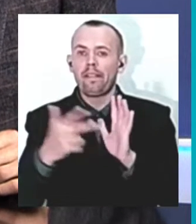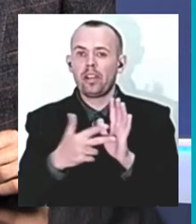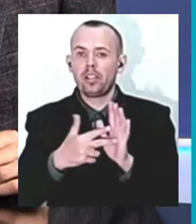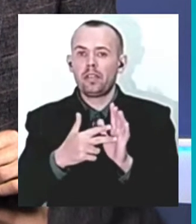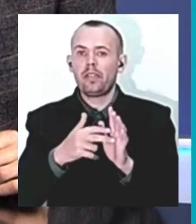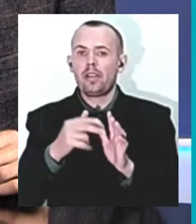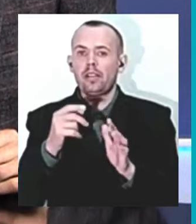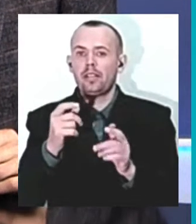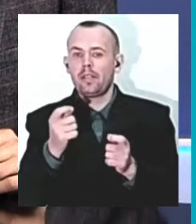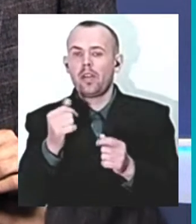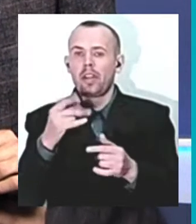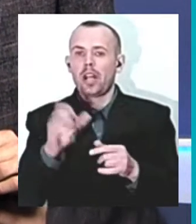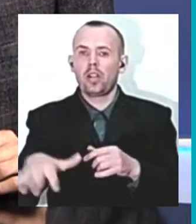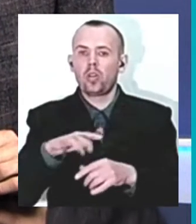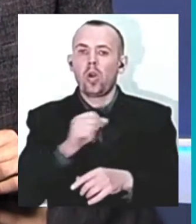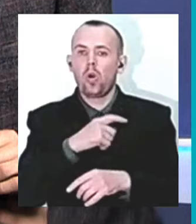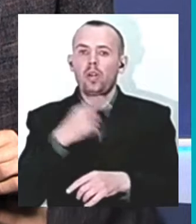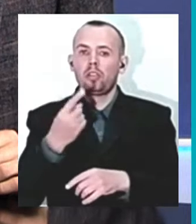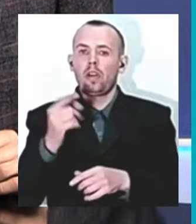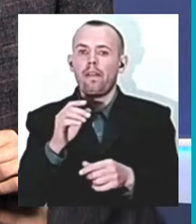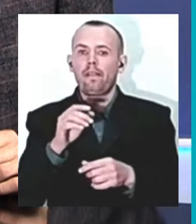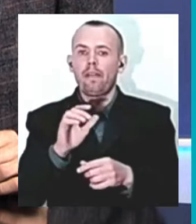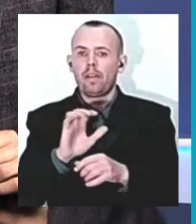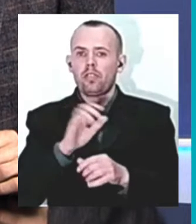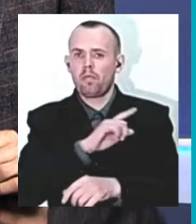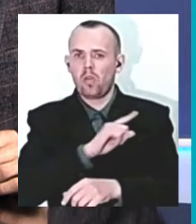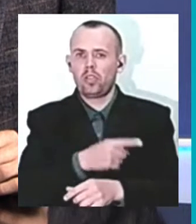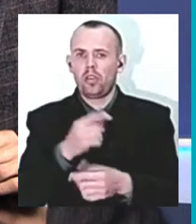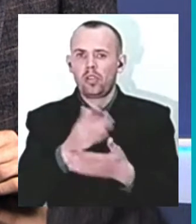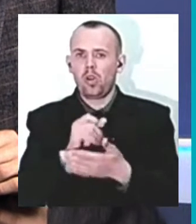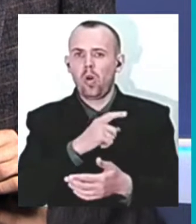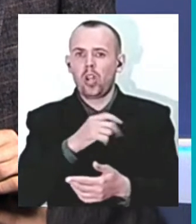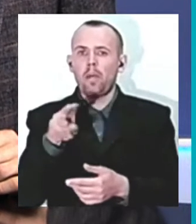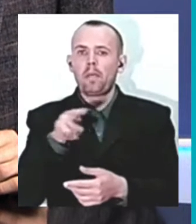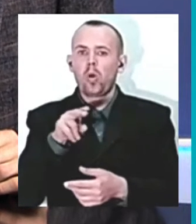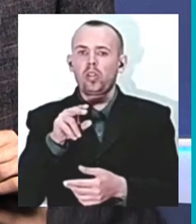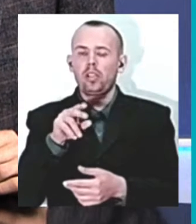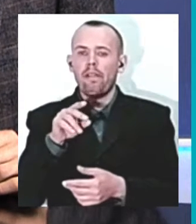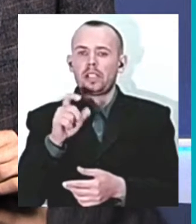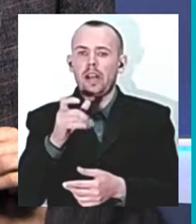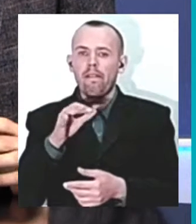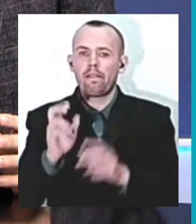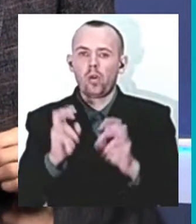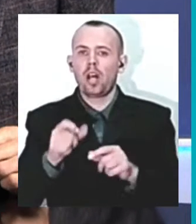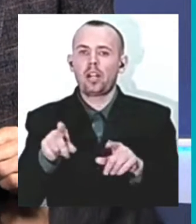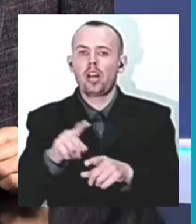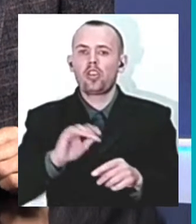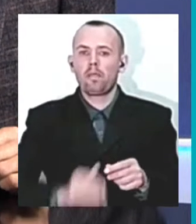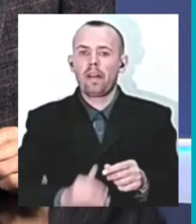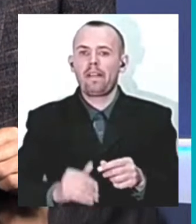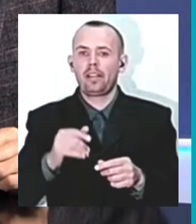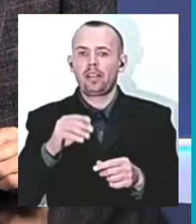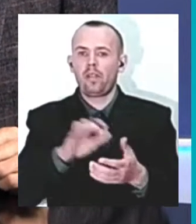на території Одеської області виробничі потужності мають Одеський припортовий завод, а також приватне акціонерне товариство